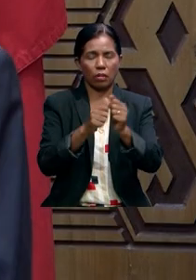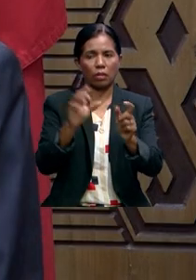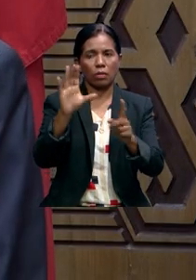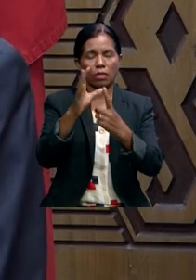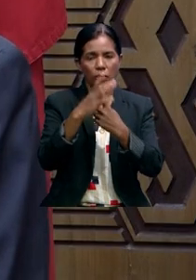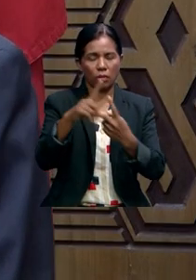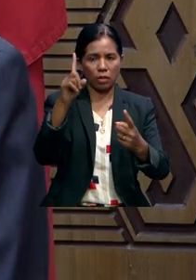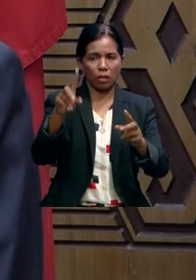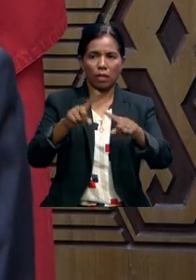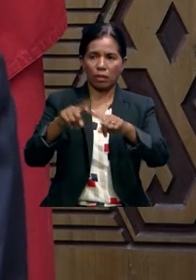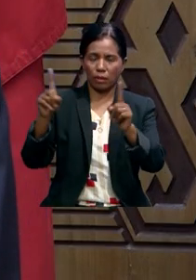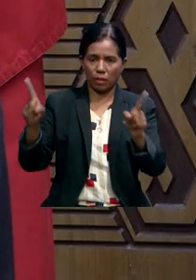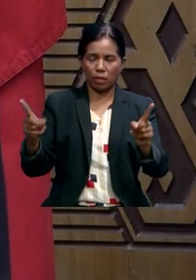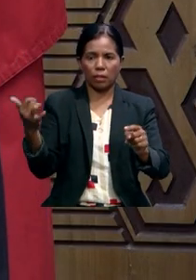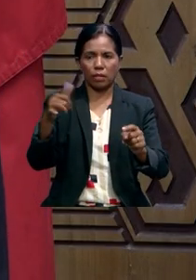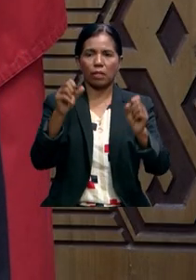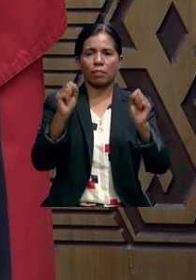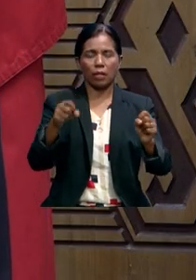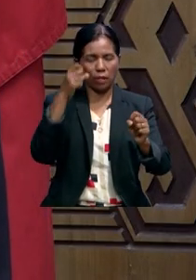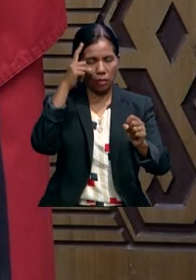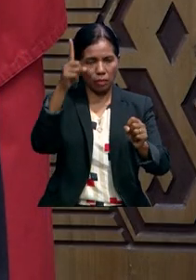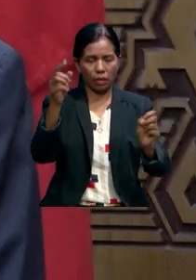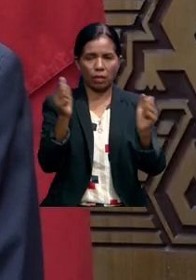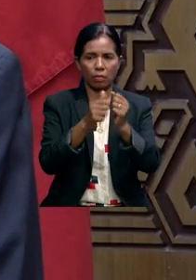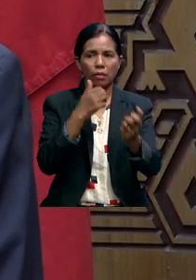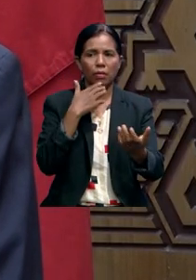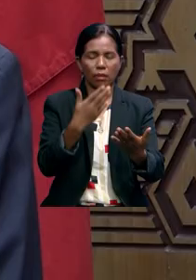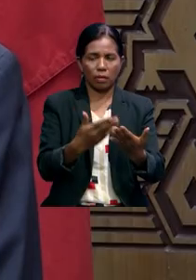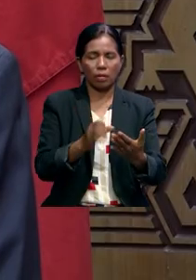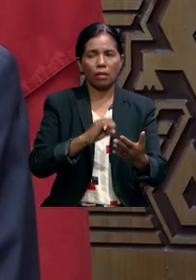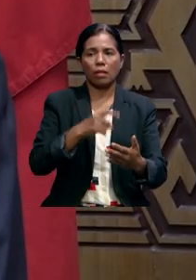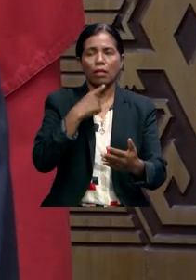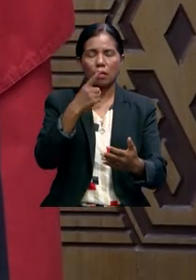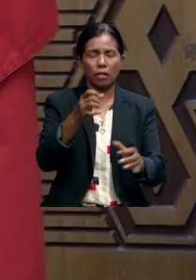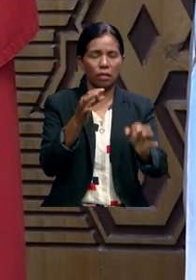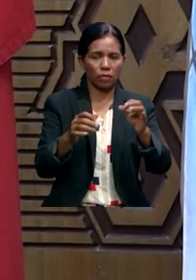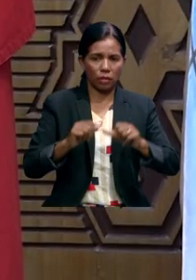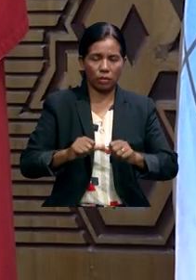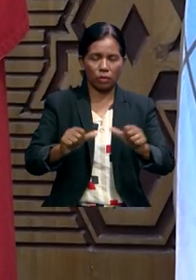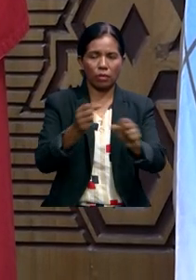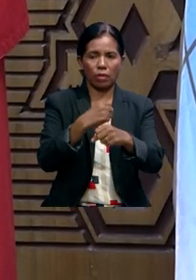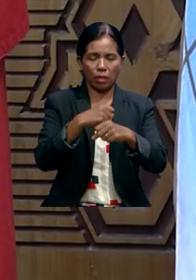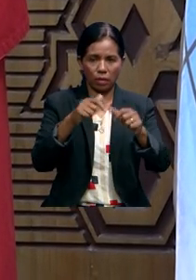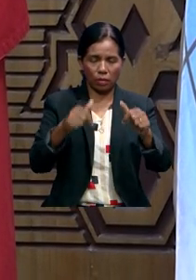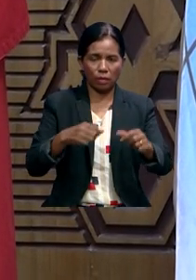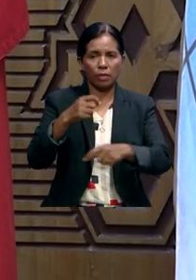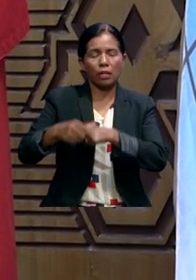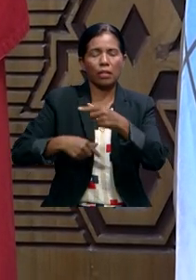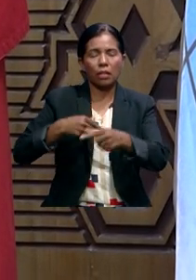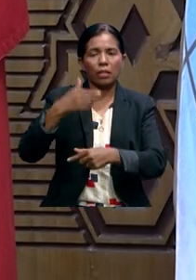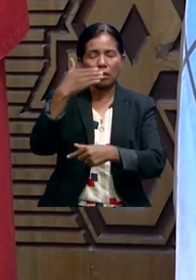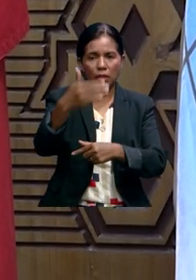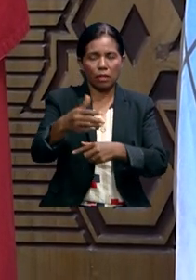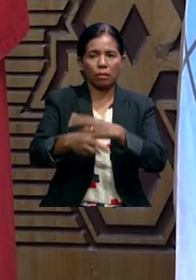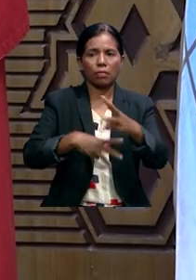ida ne be diferente atau sira bele komprende malu dia piutan. No hau dehan se ita kontinua halu ida ne ba jera saung ida ne be mundu se